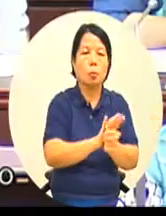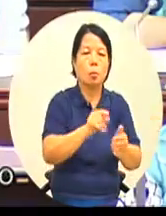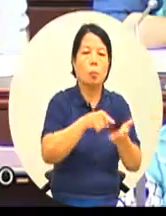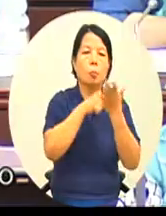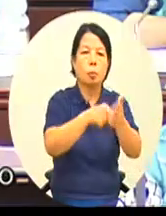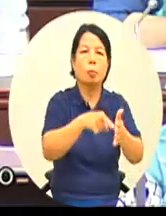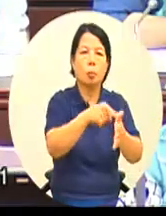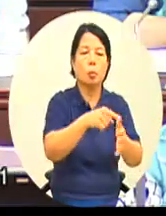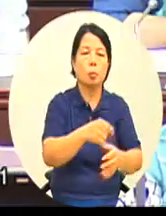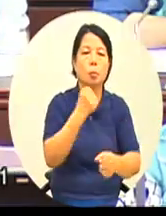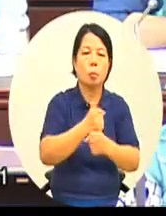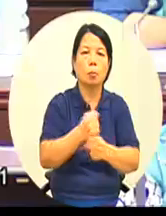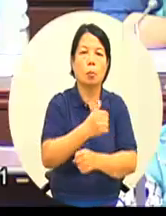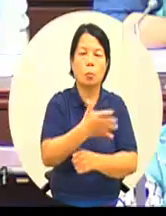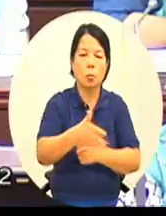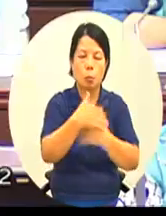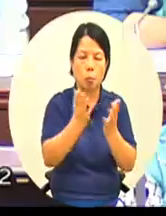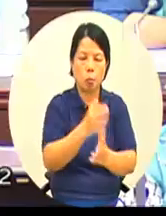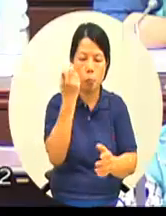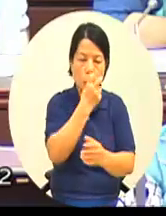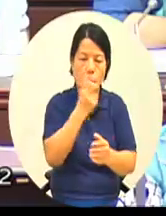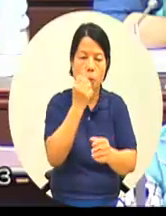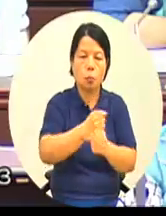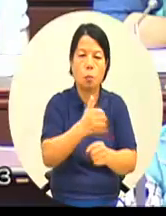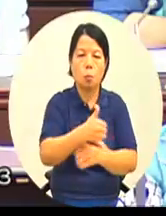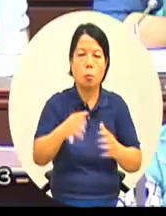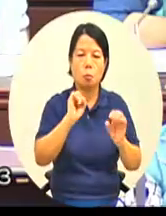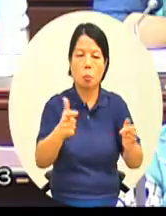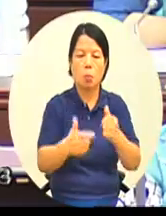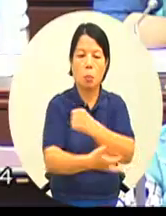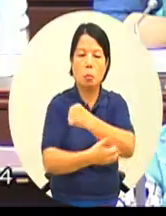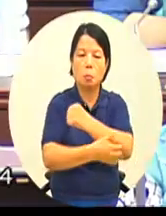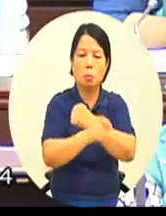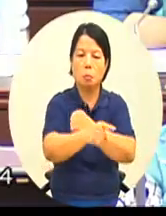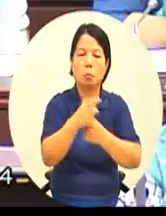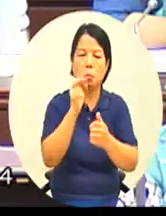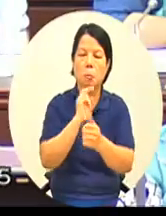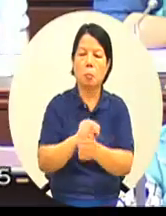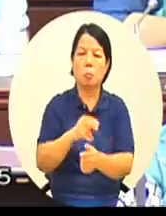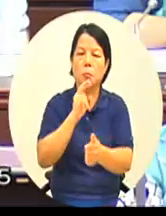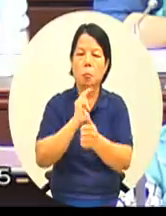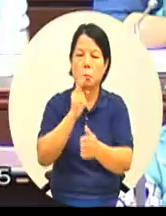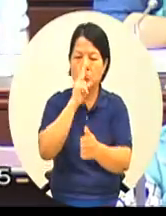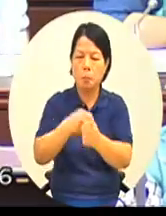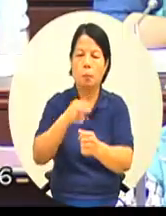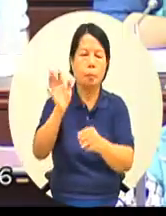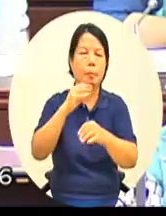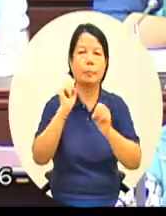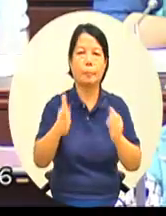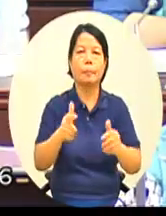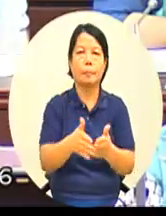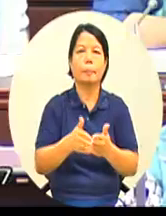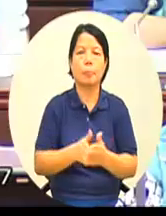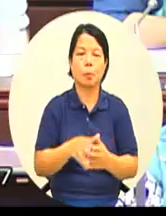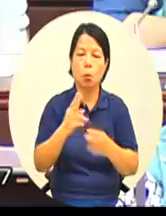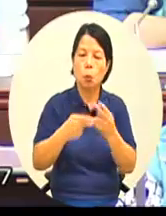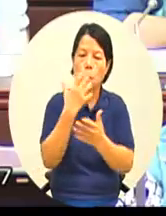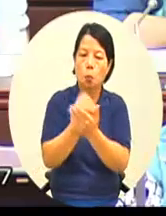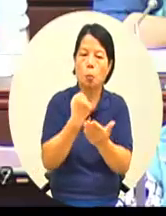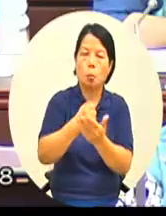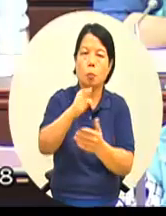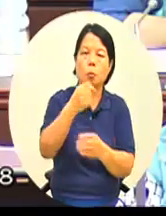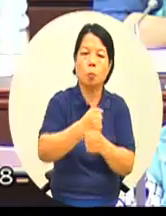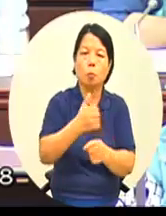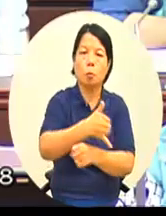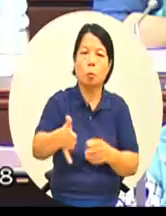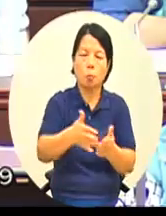类的工作是让照护员来做，不是把他当佣人来做。所以有很多部分其实都是我们要怎么样留住这些人，